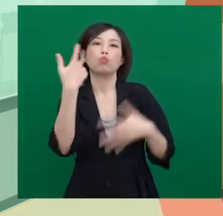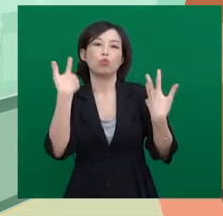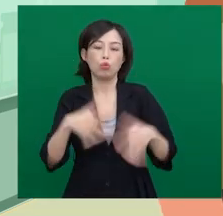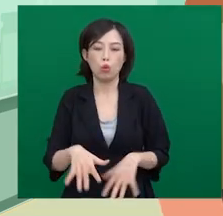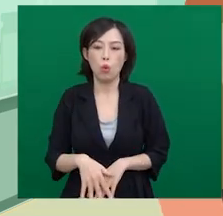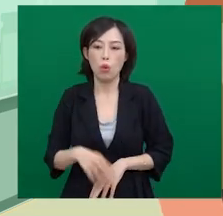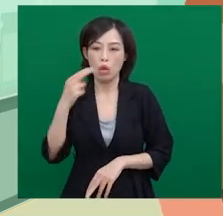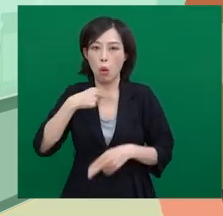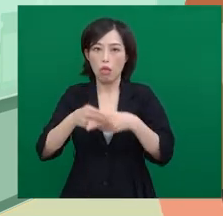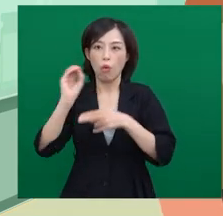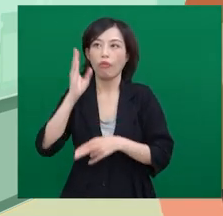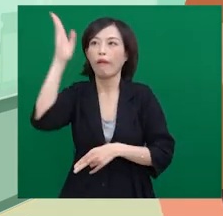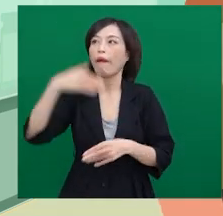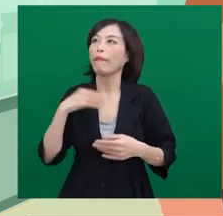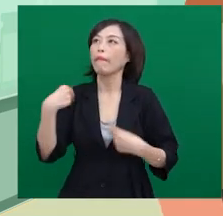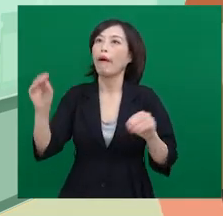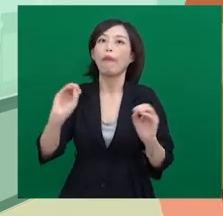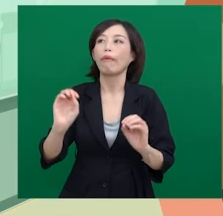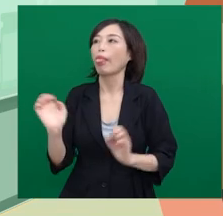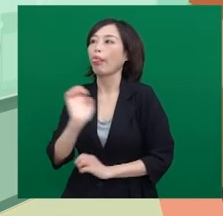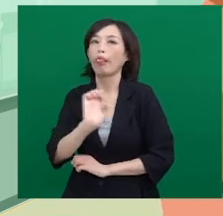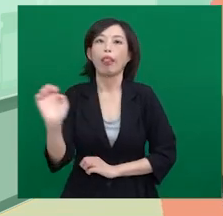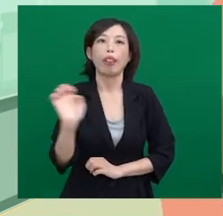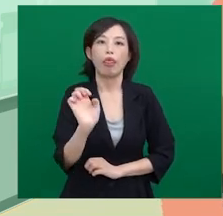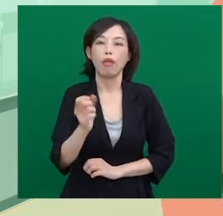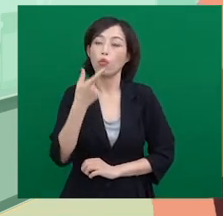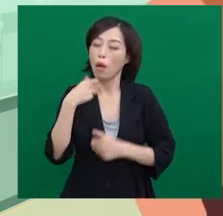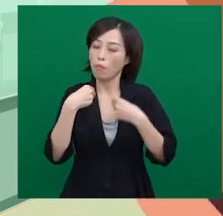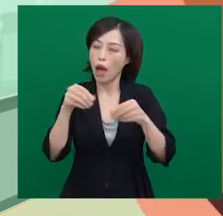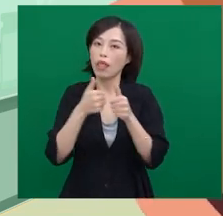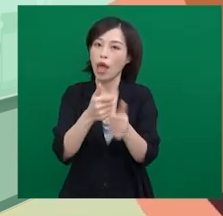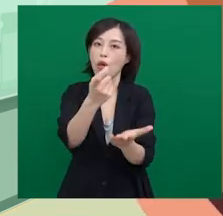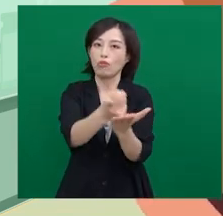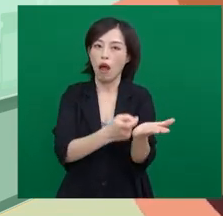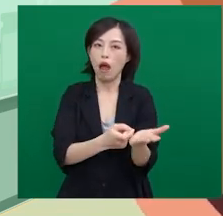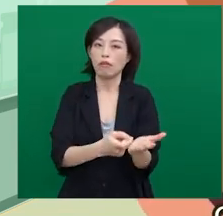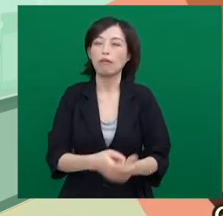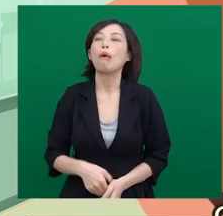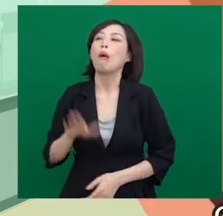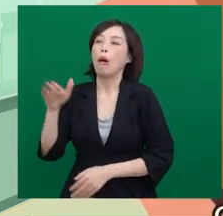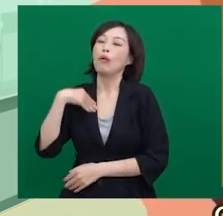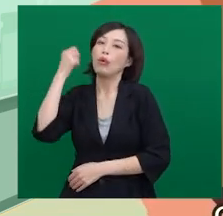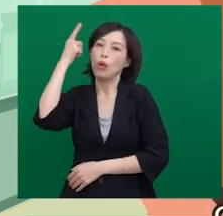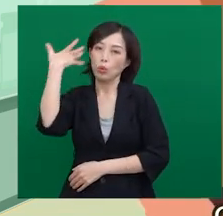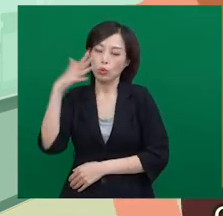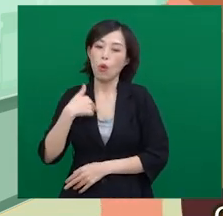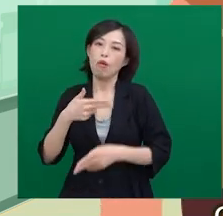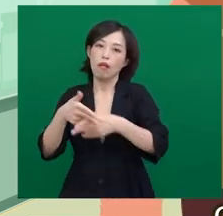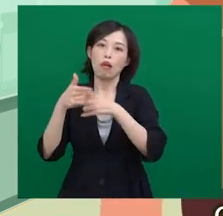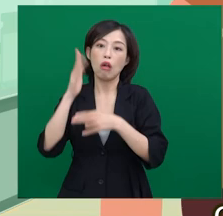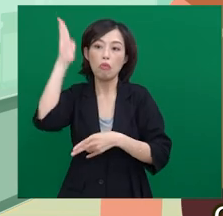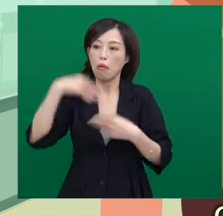thì mất cửa làm ăn lâu dài. Kháng sinh phải bán theo đơn. Em hiểu rồi, phải thận trọng chứ không đời sau không có